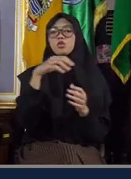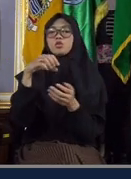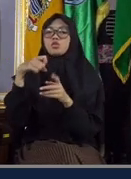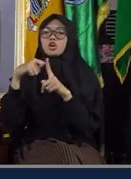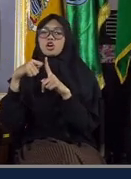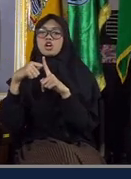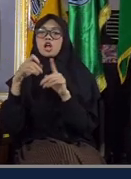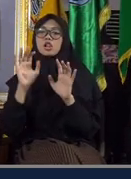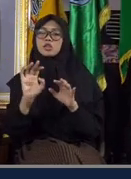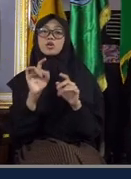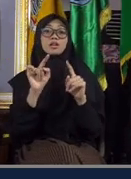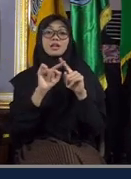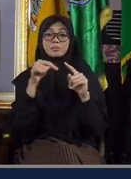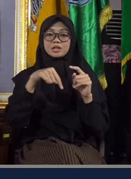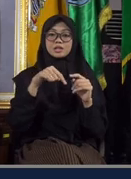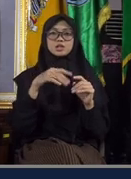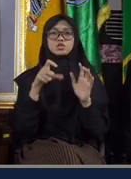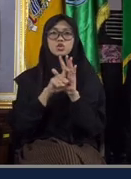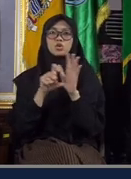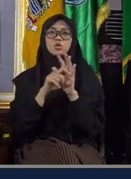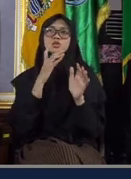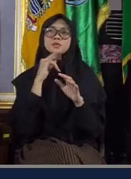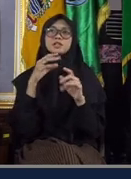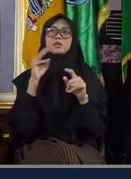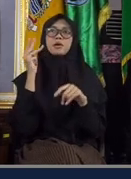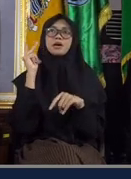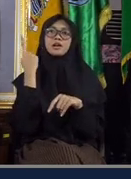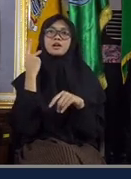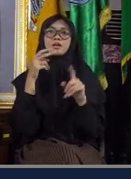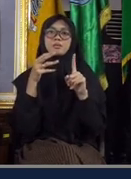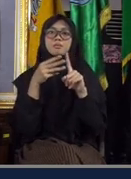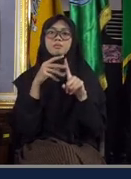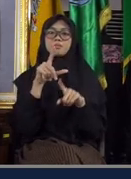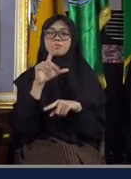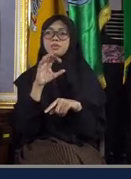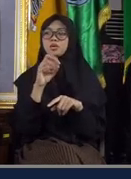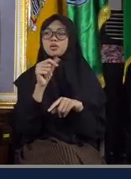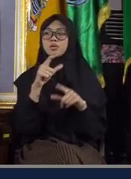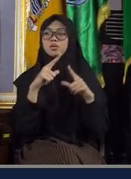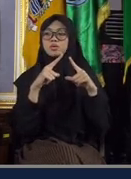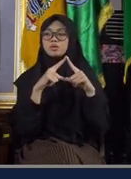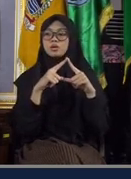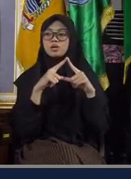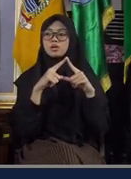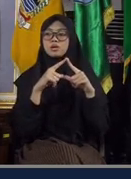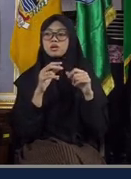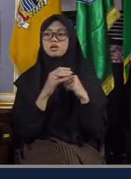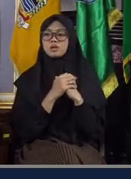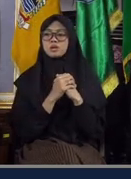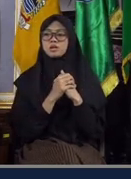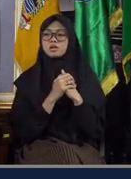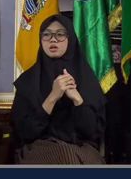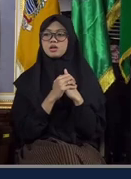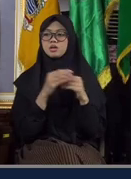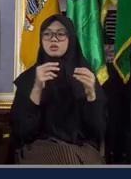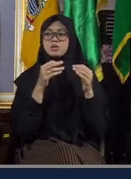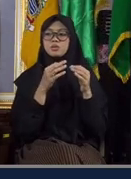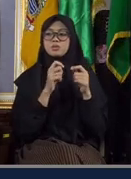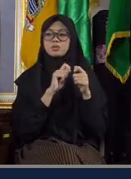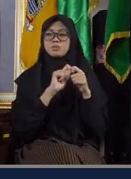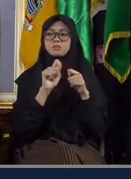berbicara antar blorok kemarin pamer dia membuat waduk tapi tidak pernah dipakai meluruh 2 Waduh